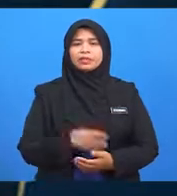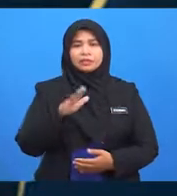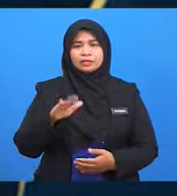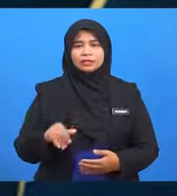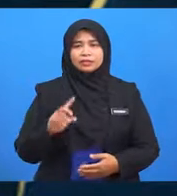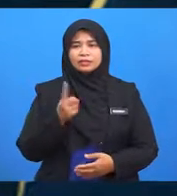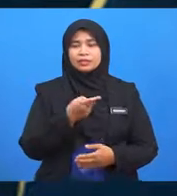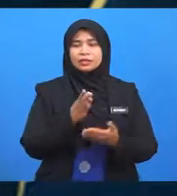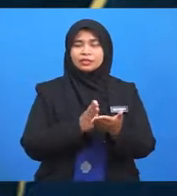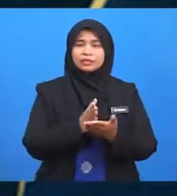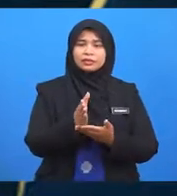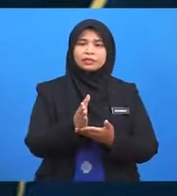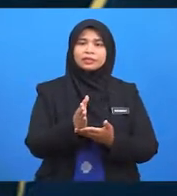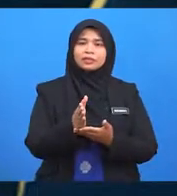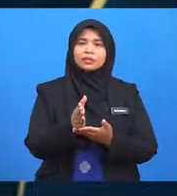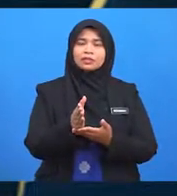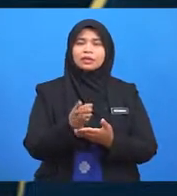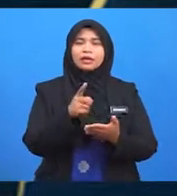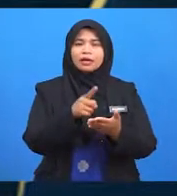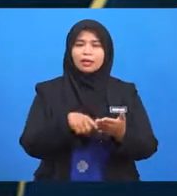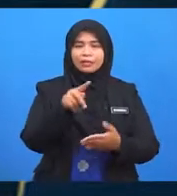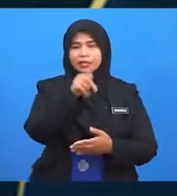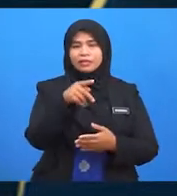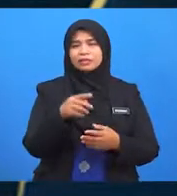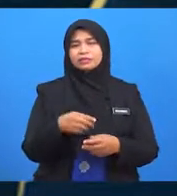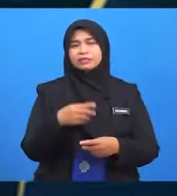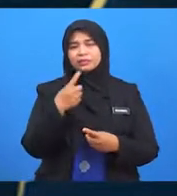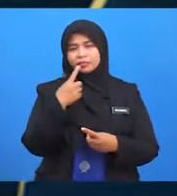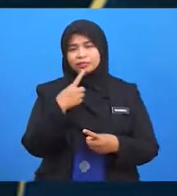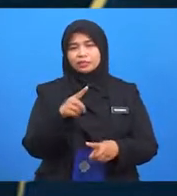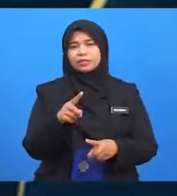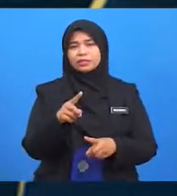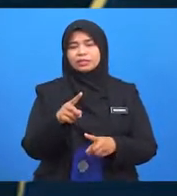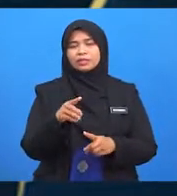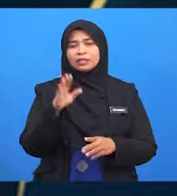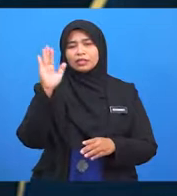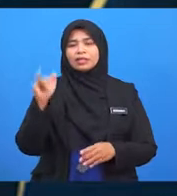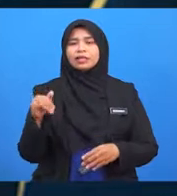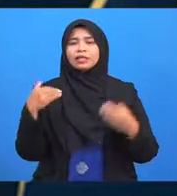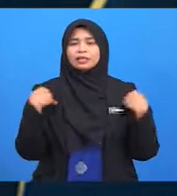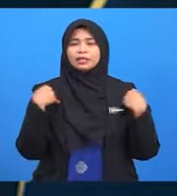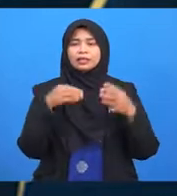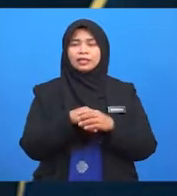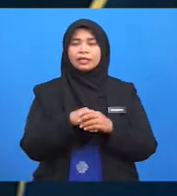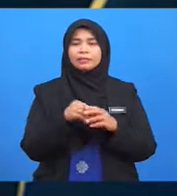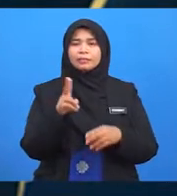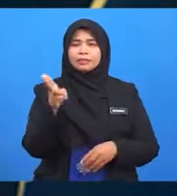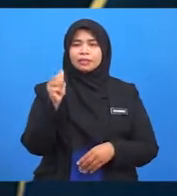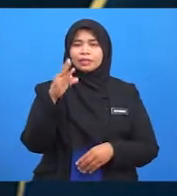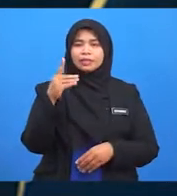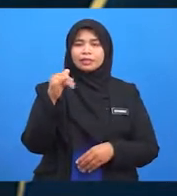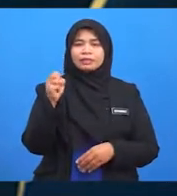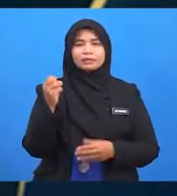Sebelum kita meneruskan apakah tuntutan yang terdapat dalam hadis, mari